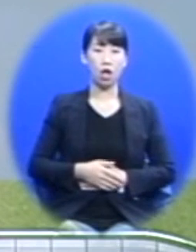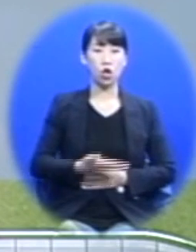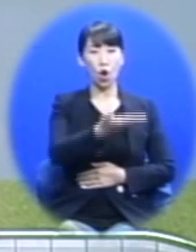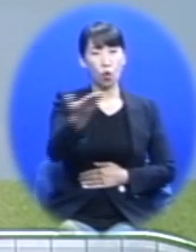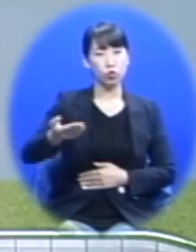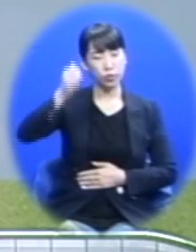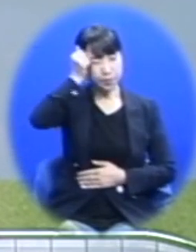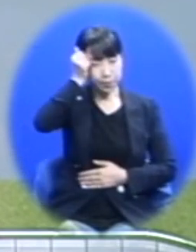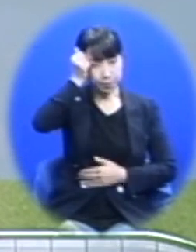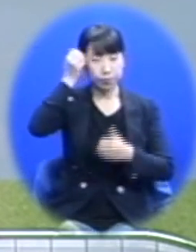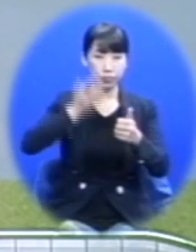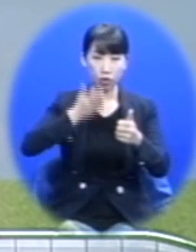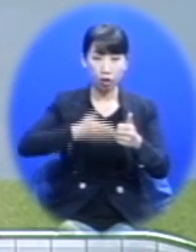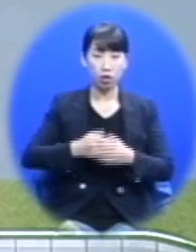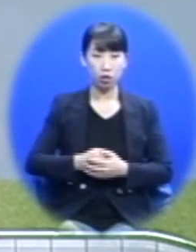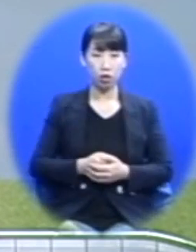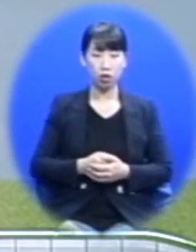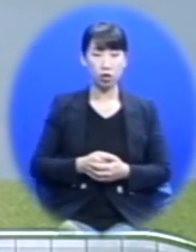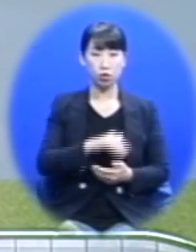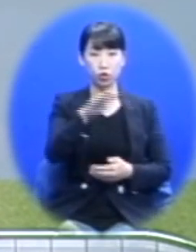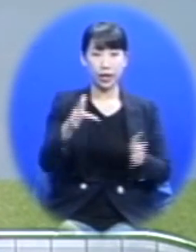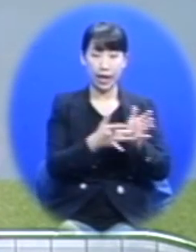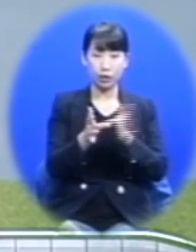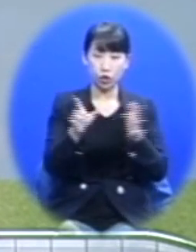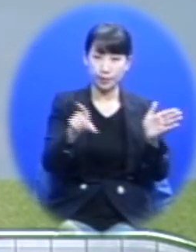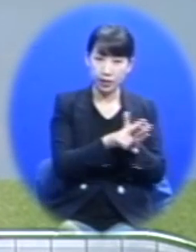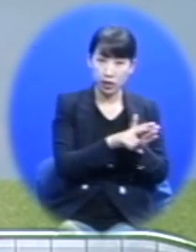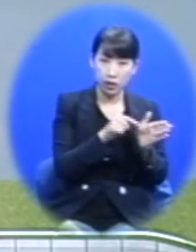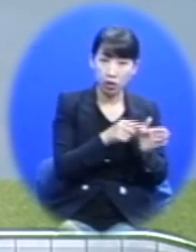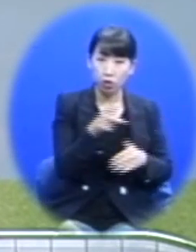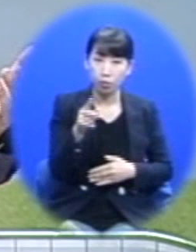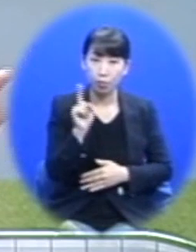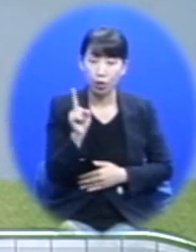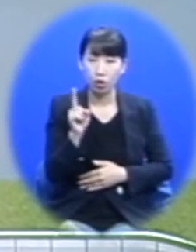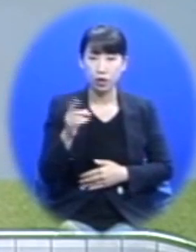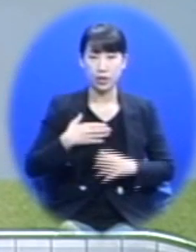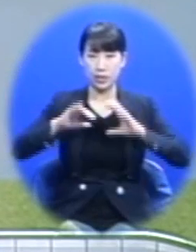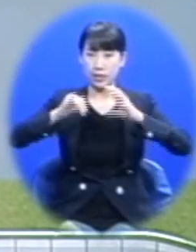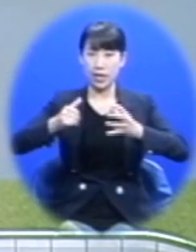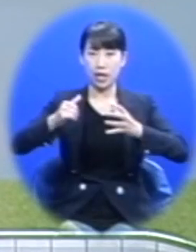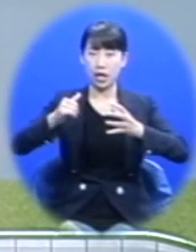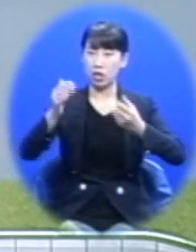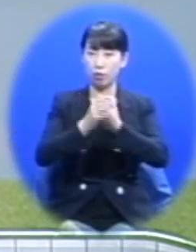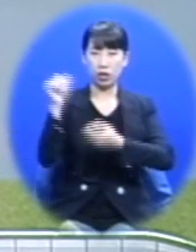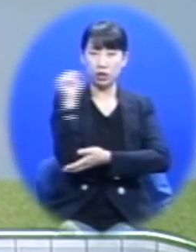명심하시기 바랍니다. 우리가 예수를 믿었다는 말은 우리는 더 이상 이 세상에서 흔들리는 자가 아닙니다.